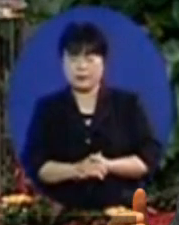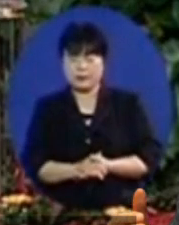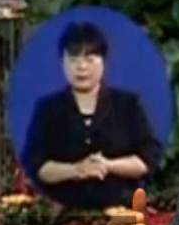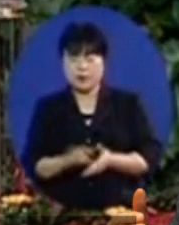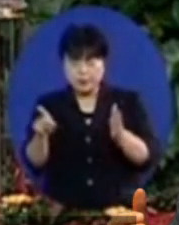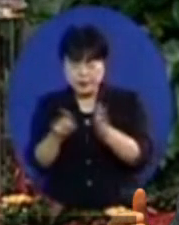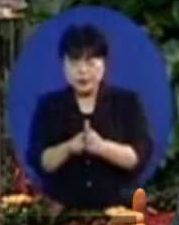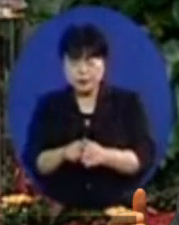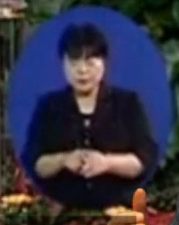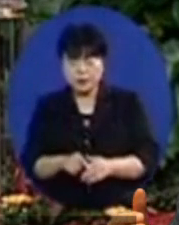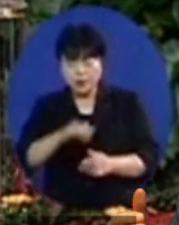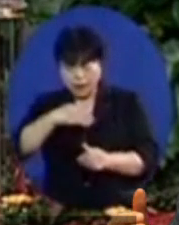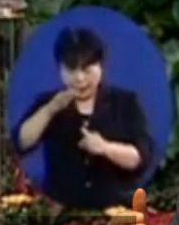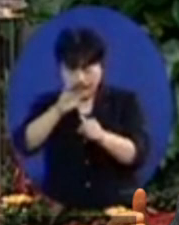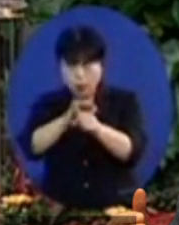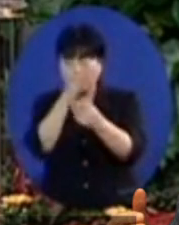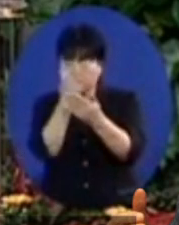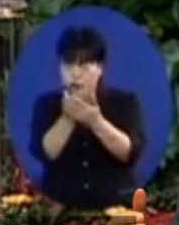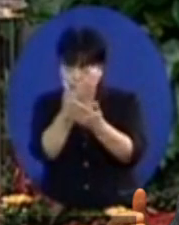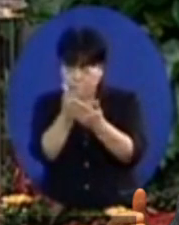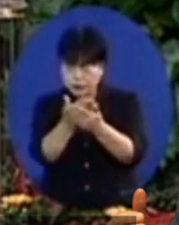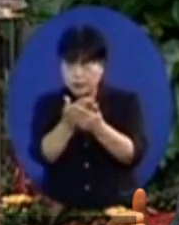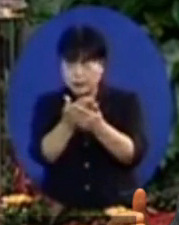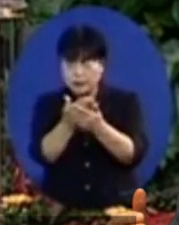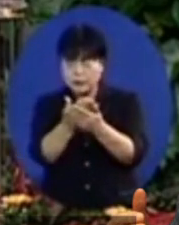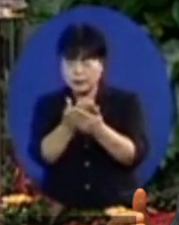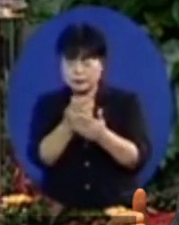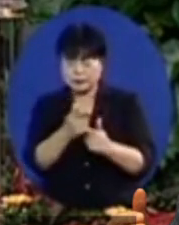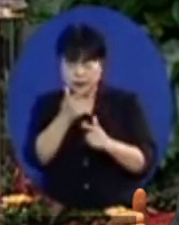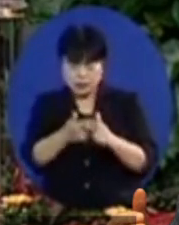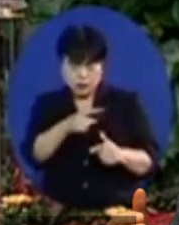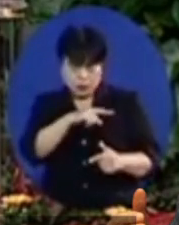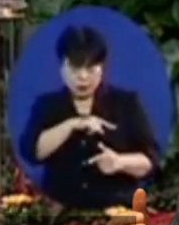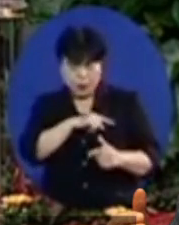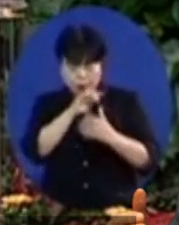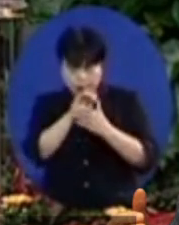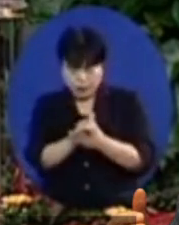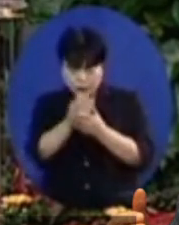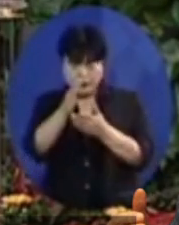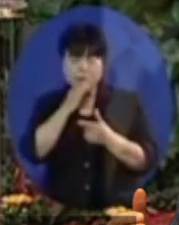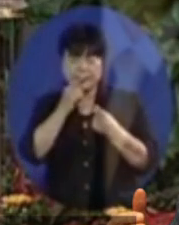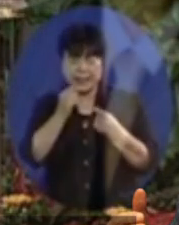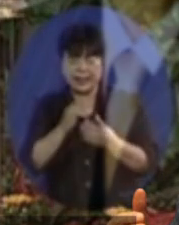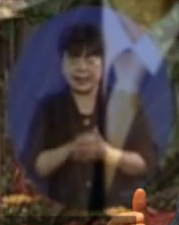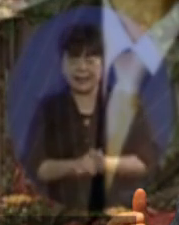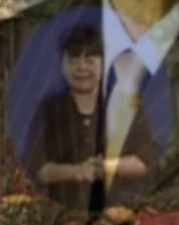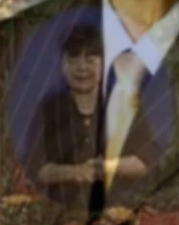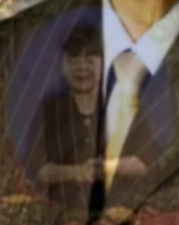믿음으로 나가게 도와주시옵소서. 예수님 이름으로 기도합니다.